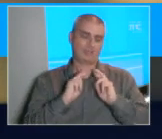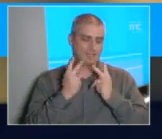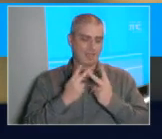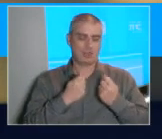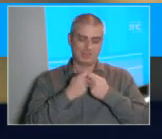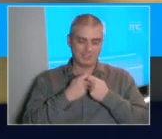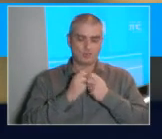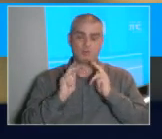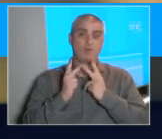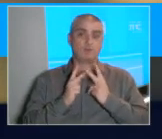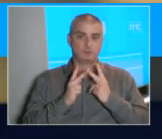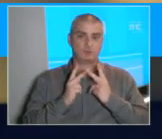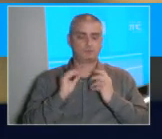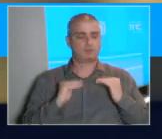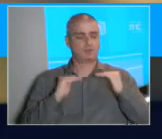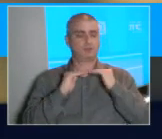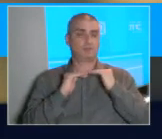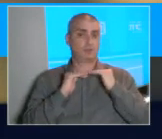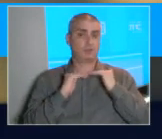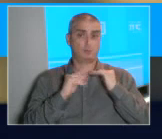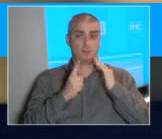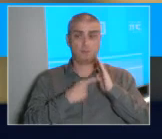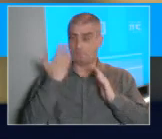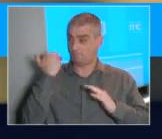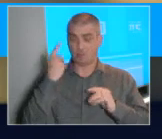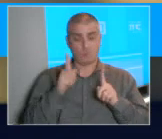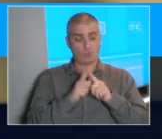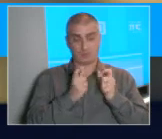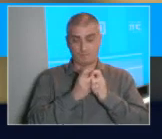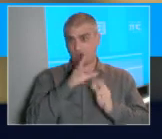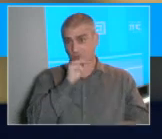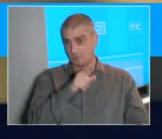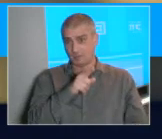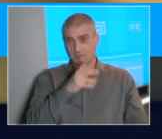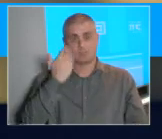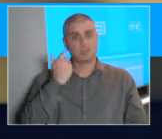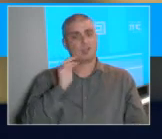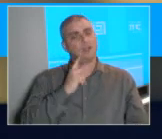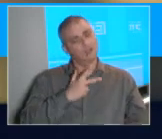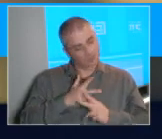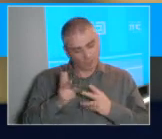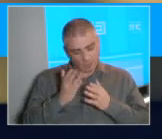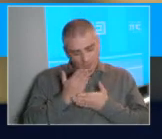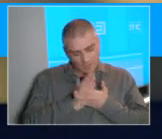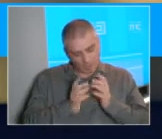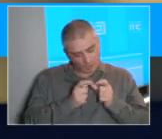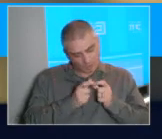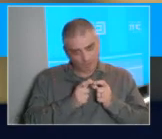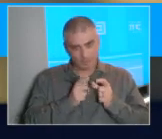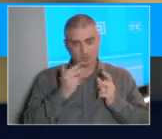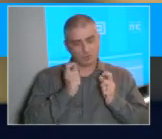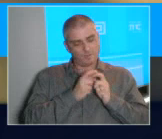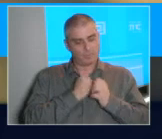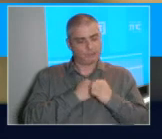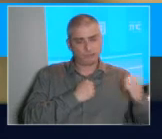קהילות, ארגונים, קבוצות, בשם השוויון המגדרי. פעם בעבר, עם אותן מפלגות שאת מדברת עליהן, זה היה שייך לפלח מאוד מסוים. הן היו